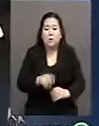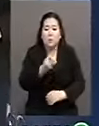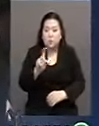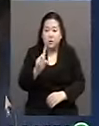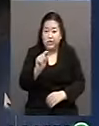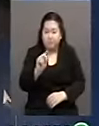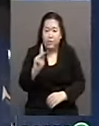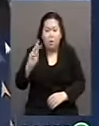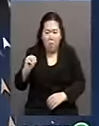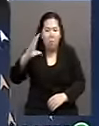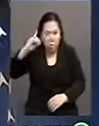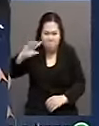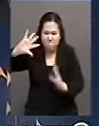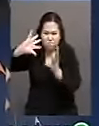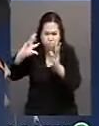jab